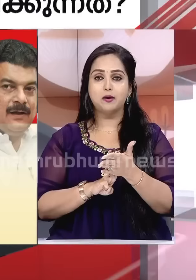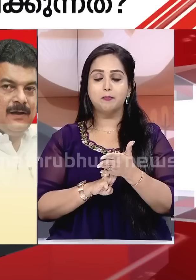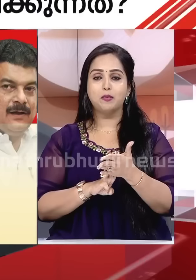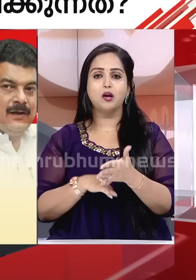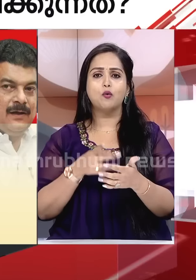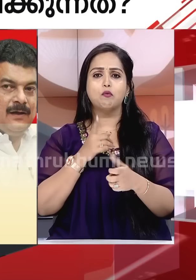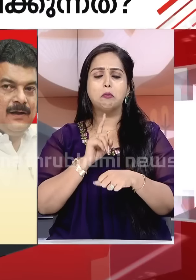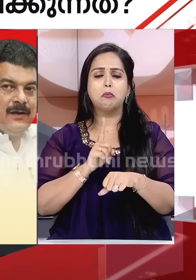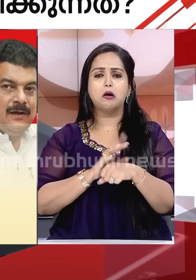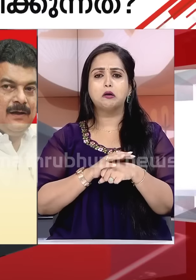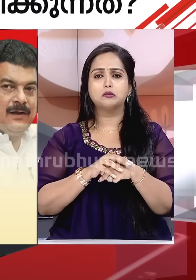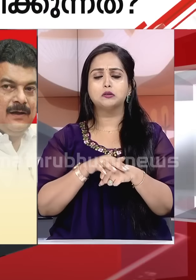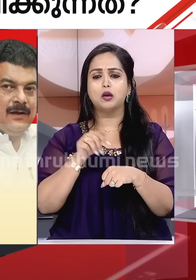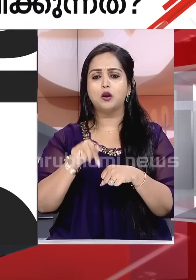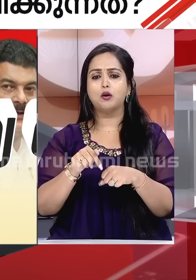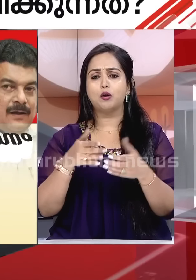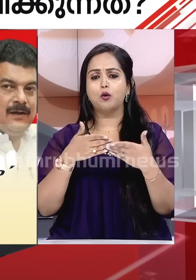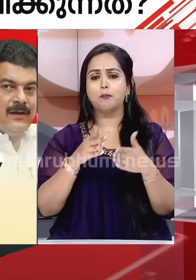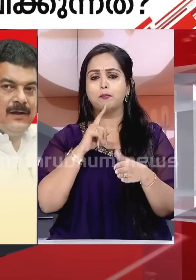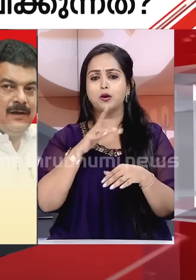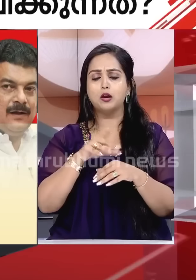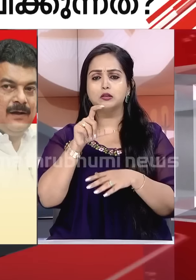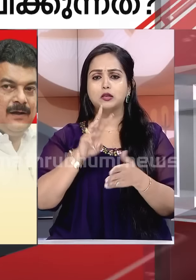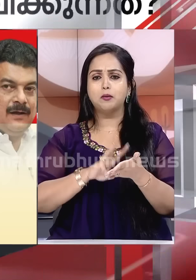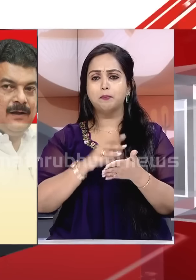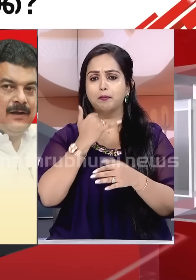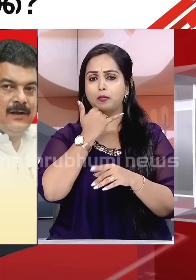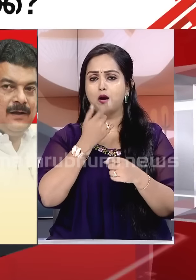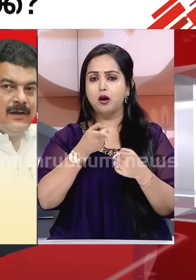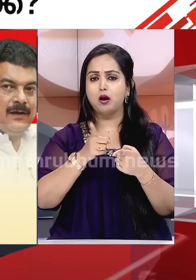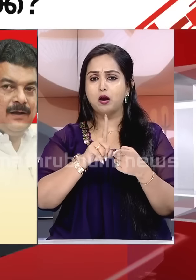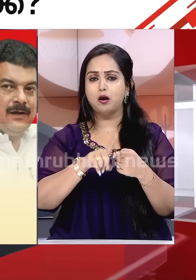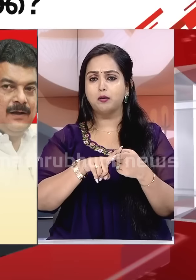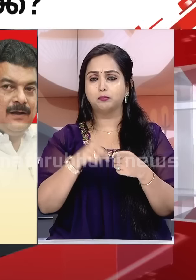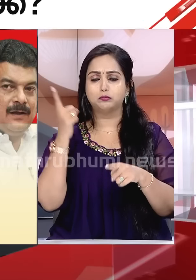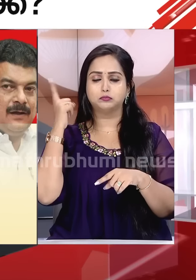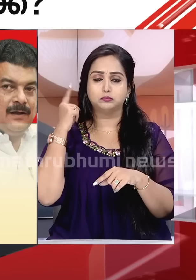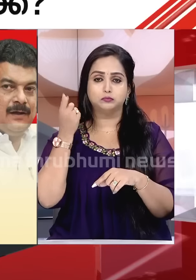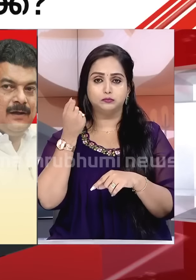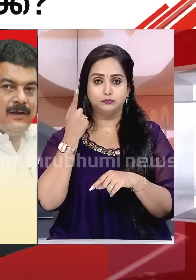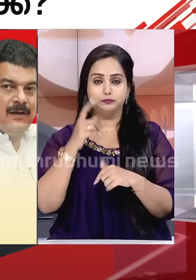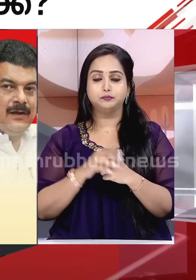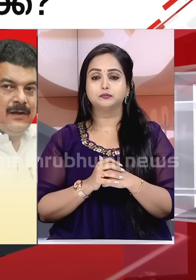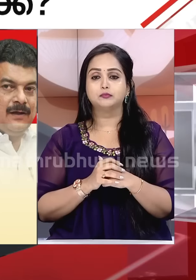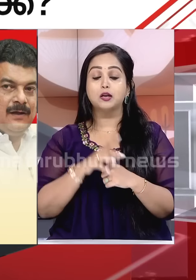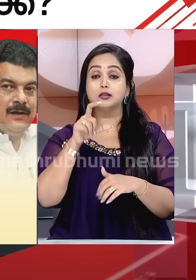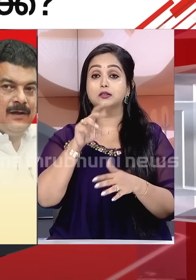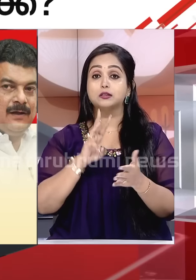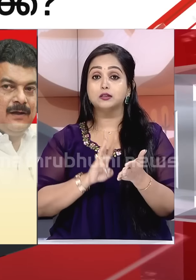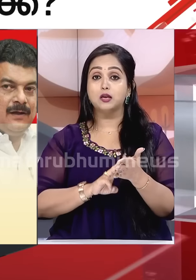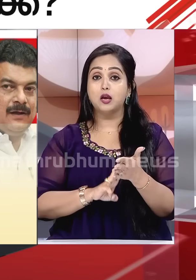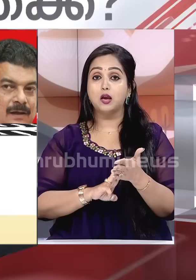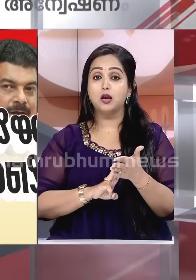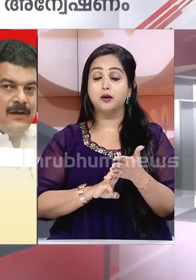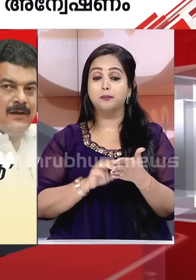വിമർശിച്ചു കൊണ്ടുള്ള ഒരു ആരോപണം തന്നെയല്ലേ വന്നത്? മുഖ്യമന്ത്രിയുടെ ഭാഗത്തു നിന്നൊരു വീഴ്ച ഉണ്ടായെന്നൊരു ധ്വനിയല്ലേ വരുന്നത്? അപ്പോൾ മുഖ്യമന്ത്രിക്ക് ആക്ട്